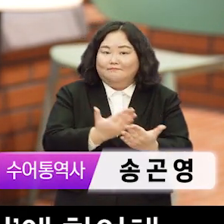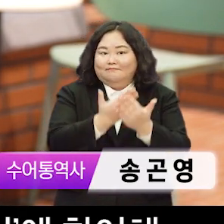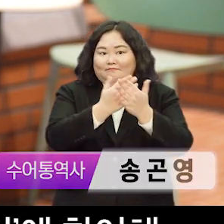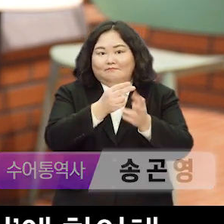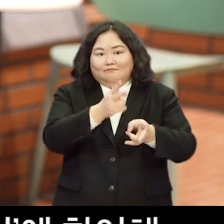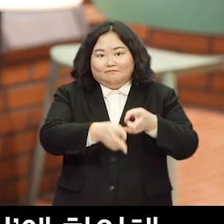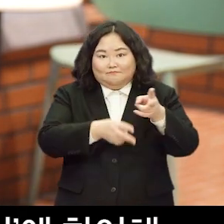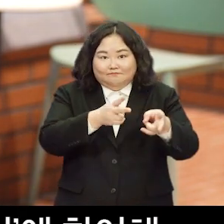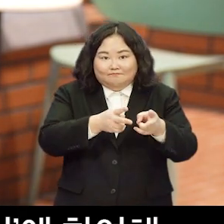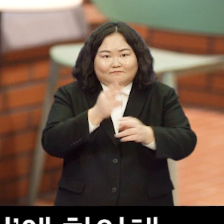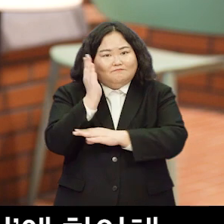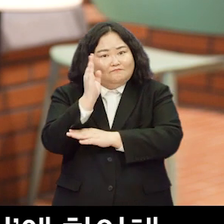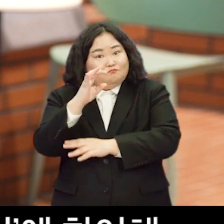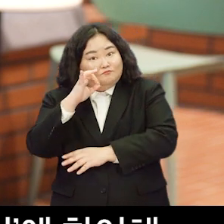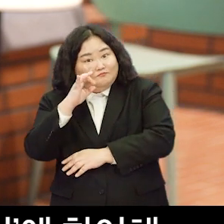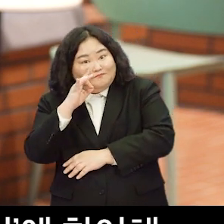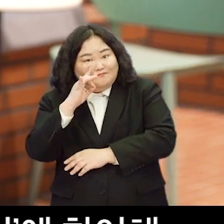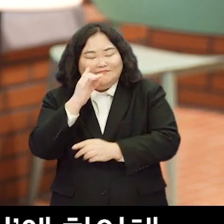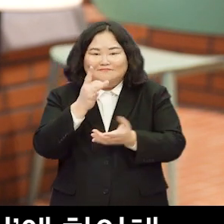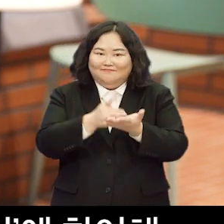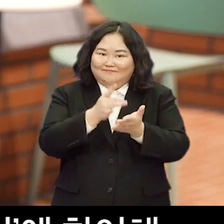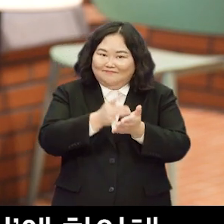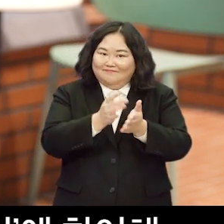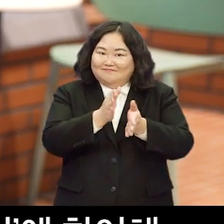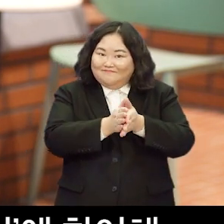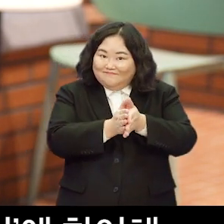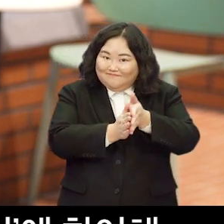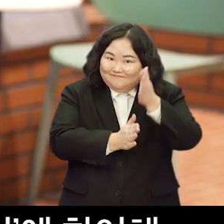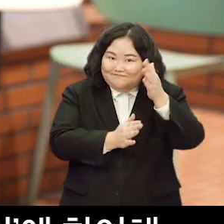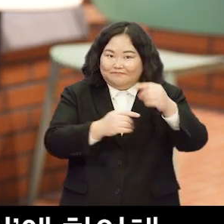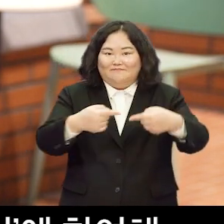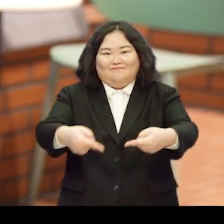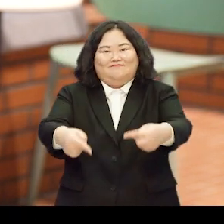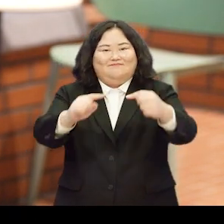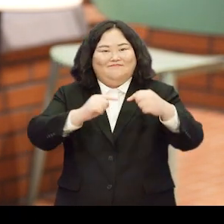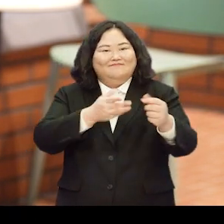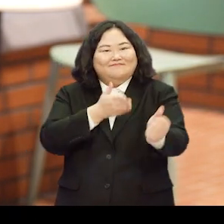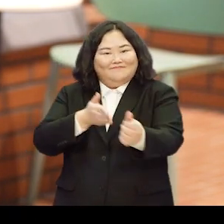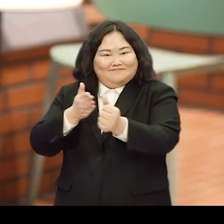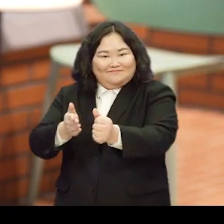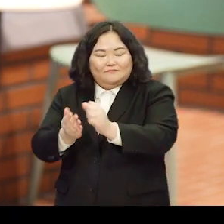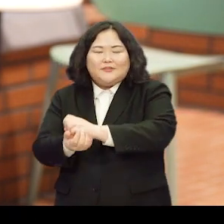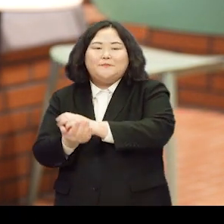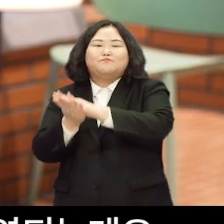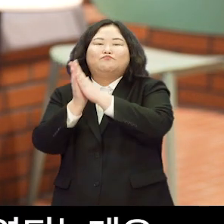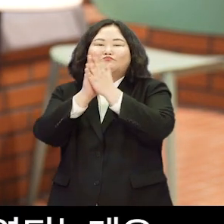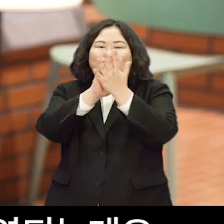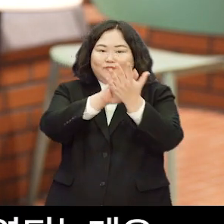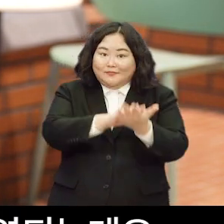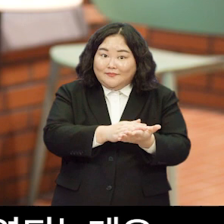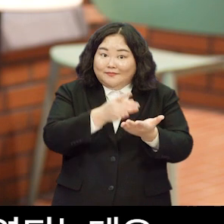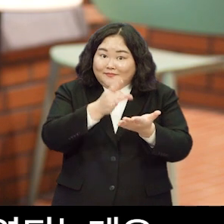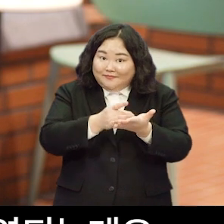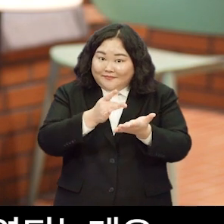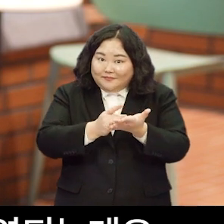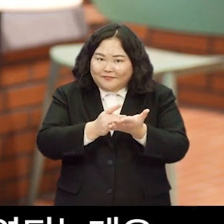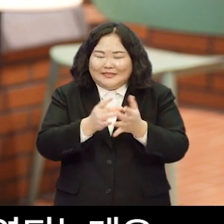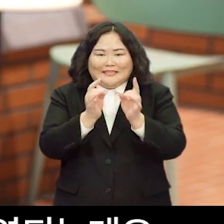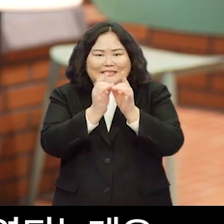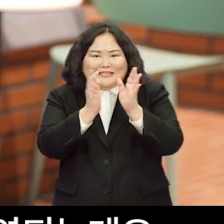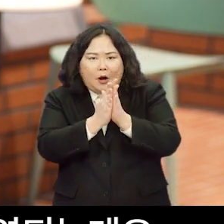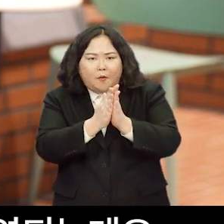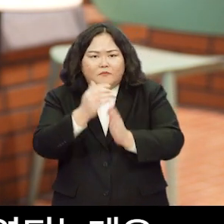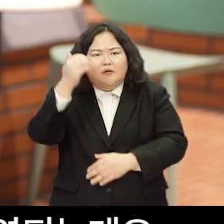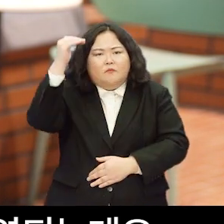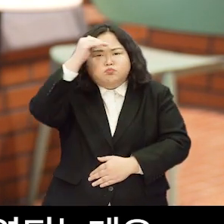천안 원도심 이야기가 궁금하다면 천안시 도시재생 투어에 참여해 보시길 바랍니다. 변화된 지역을 직접